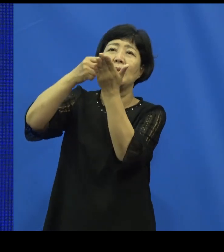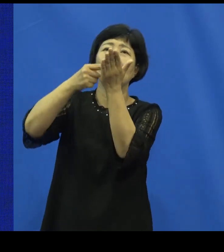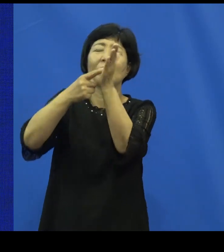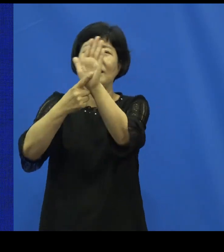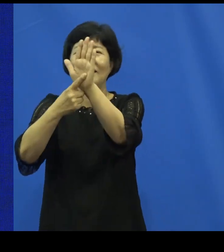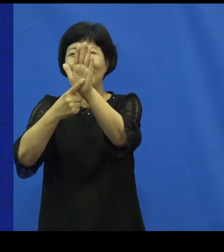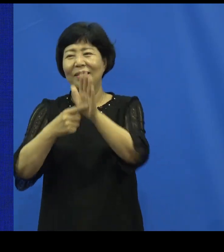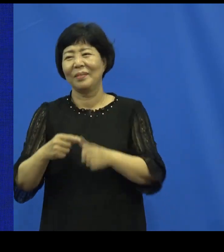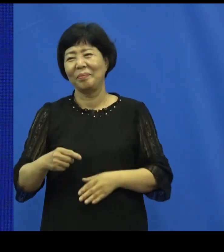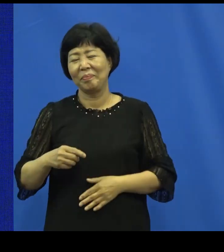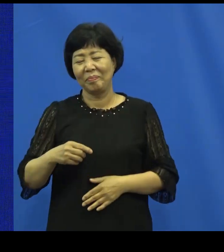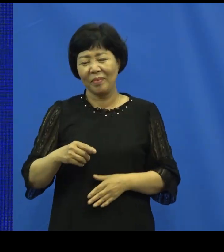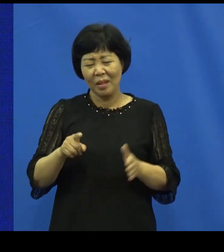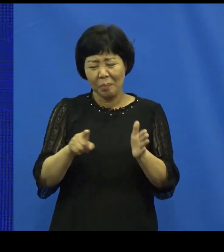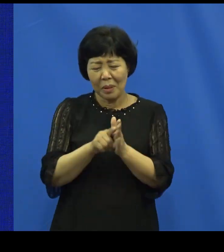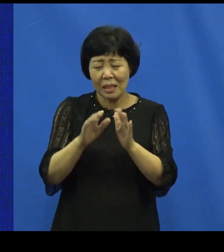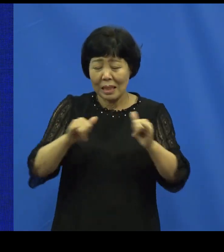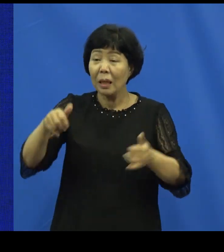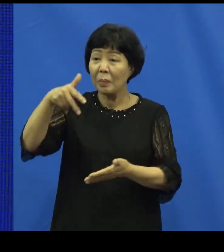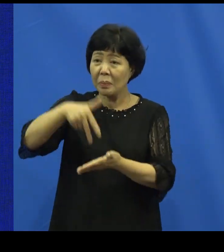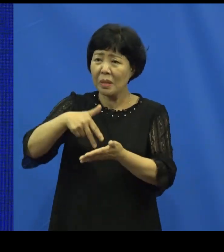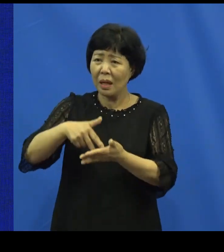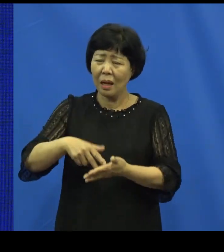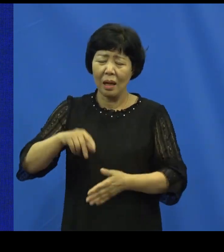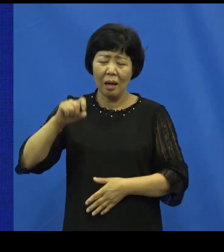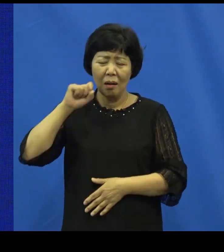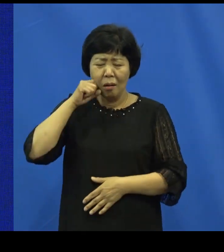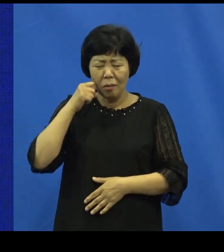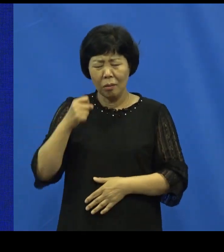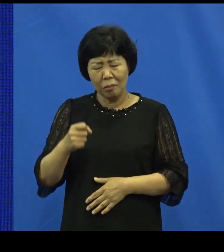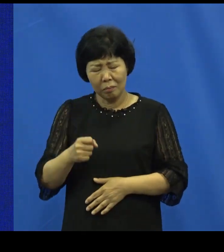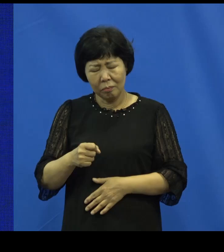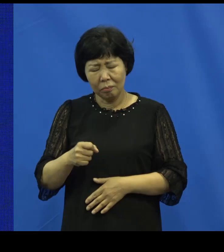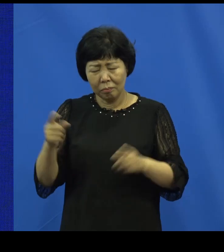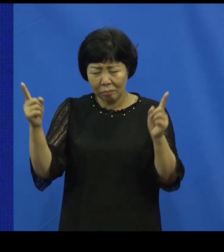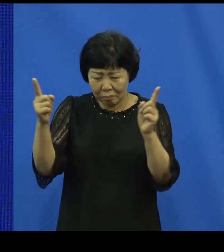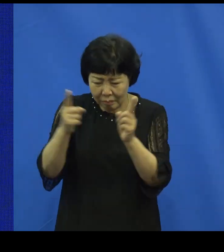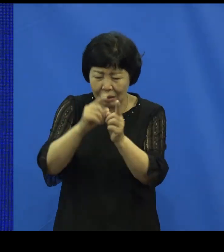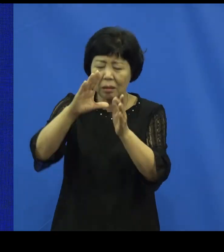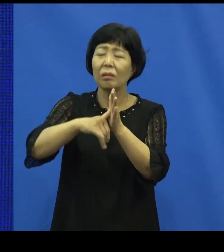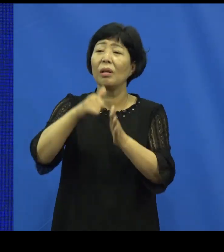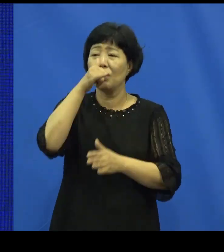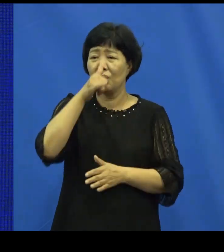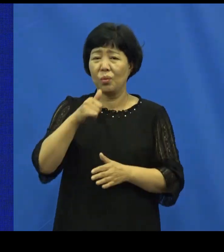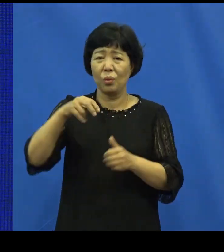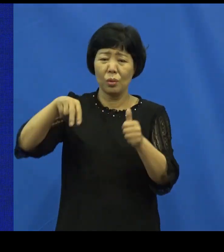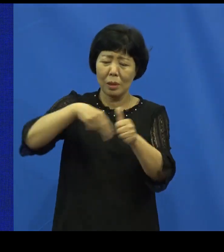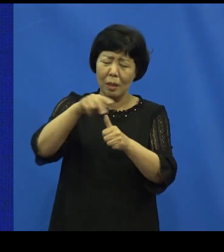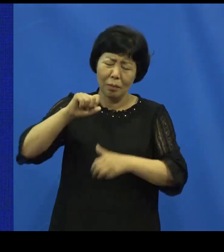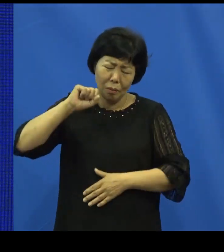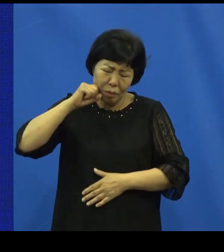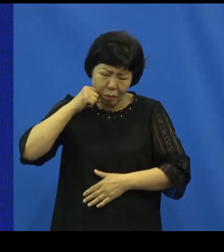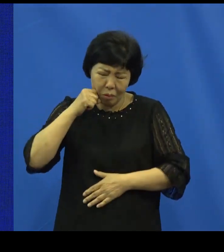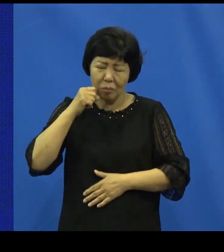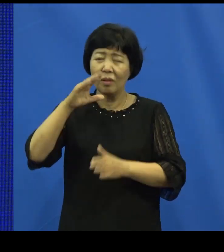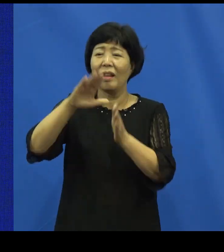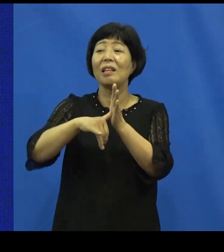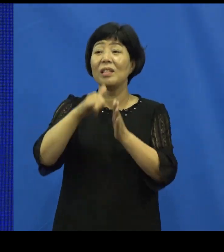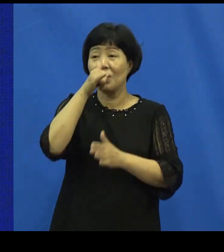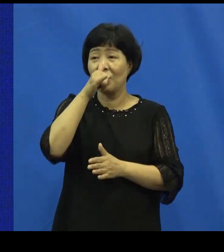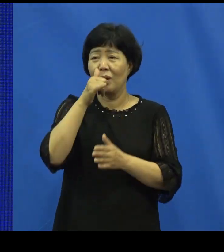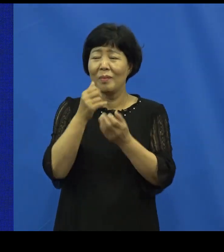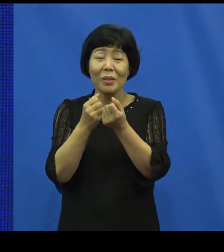신자로 살아가는 동안에 위기를 맞을 때가 있습니다. 고난이 예고됩니다. 믿음으로 살 때 상황이 이전보다 더 악화될 때가 있습니다. 그러나